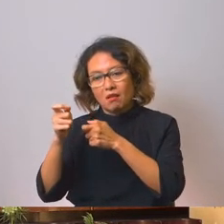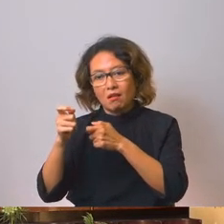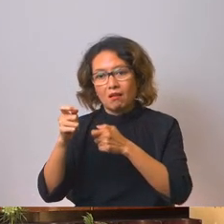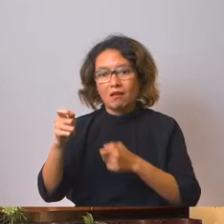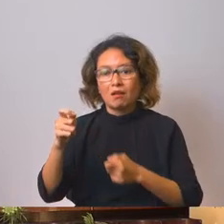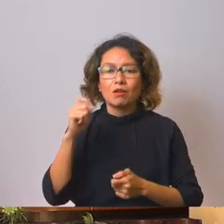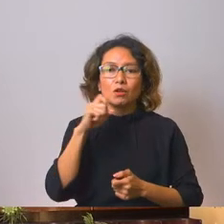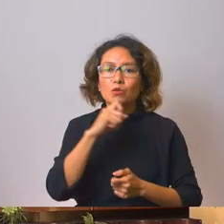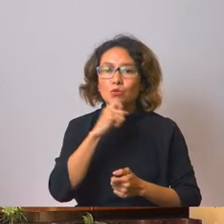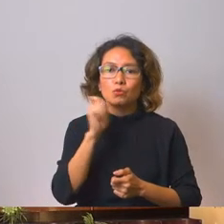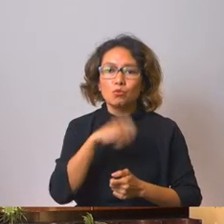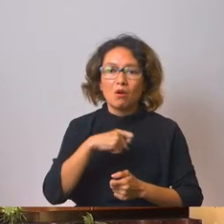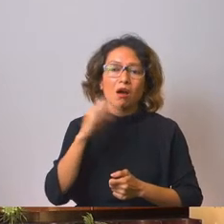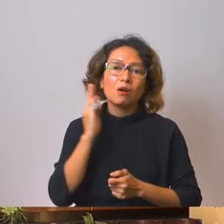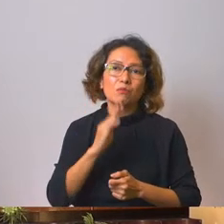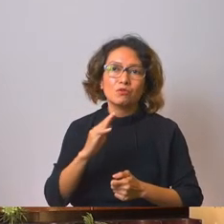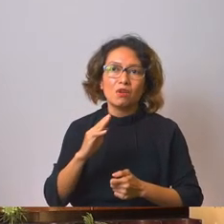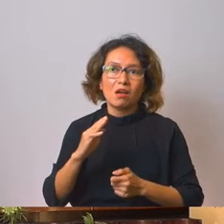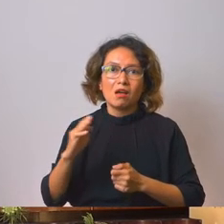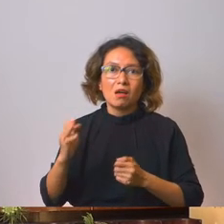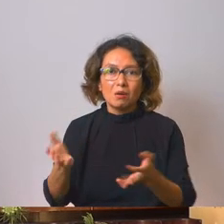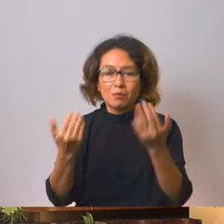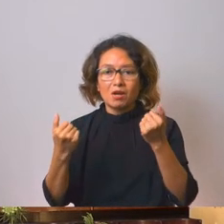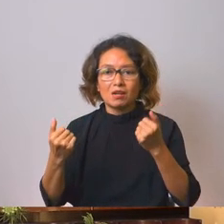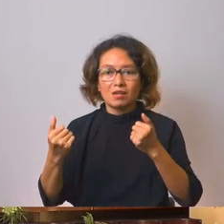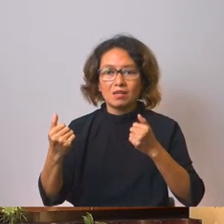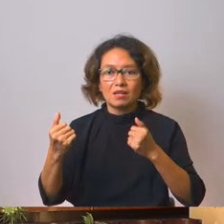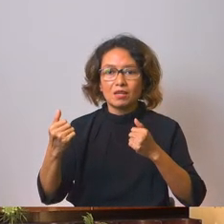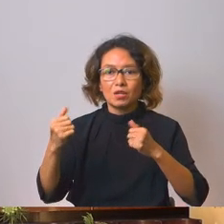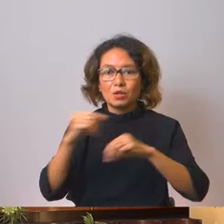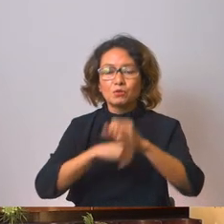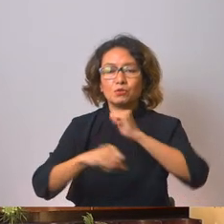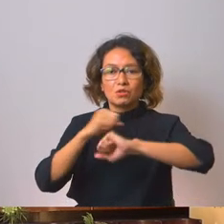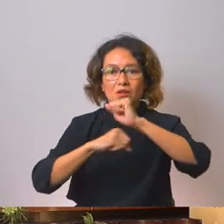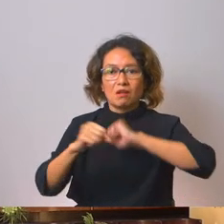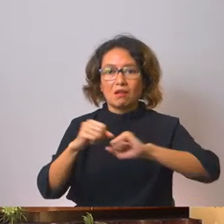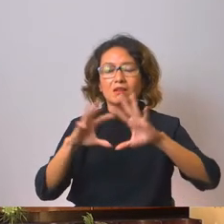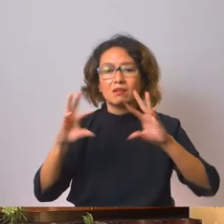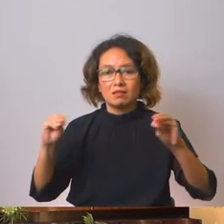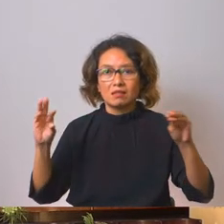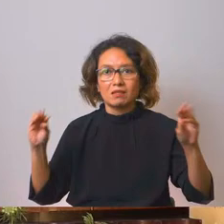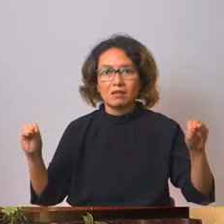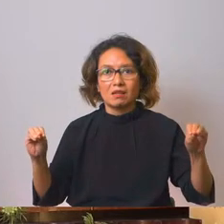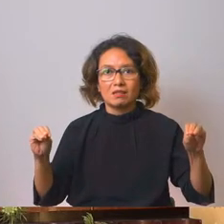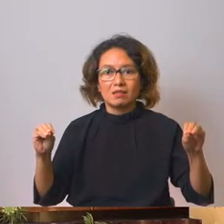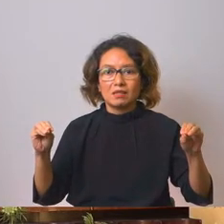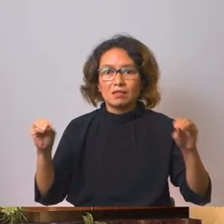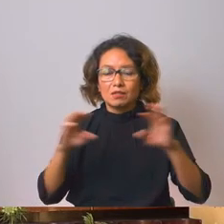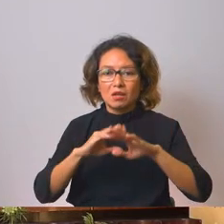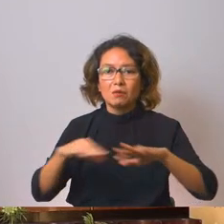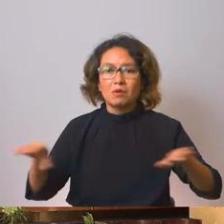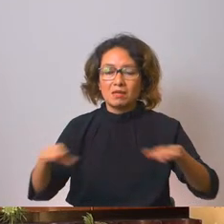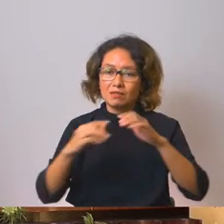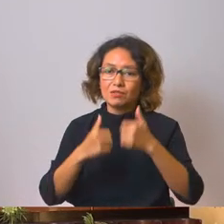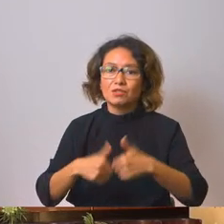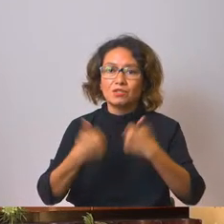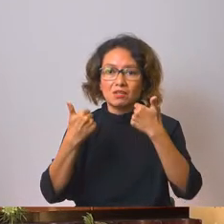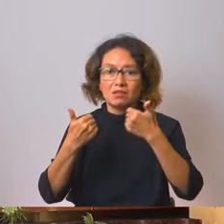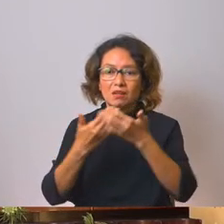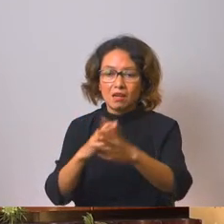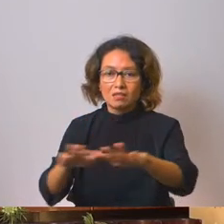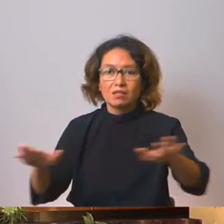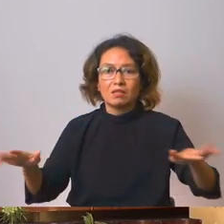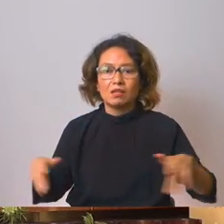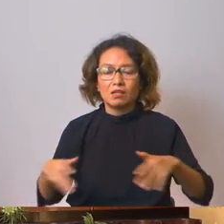Mari wujudkan karya nyata yang menghadirkan damai sejahtera bagi sekitar kita. Syukur kepada